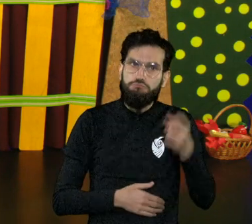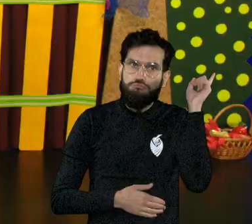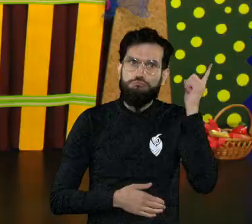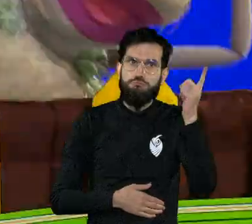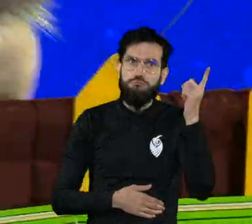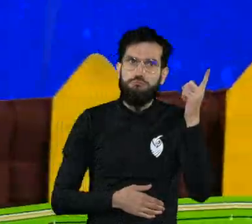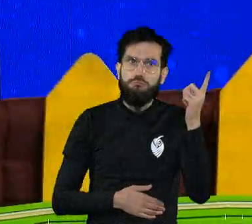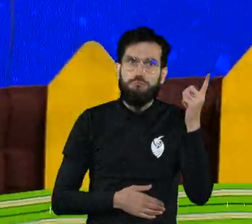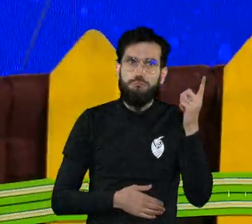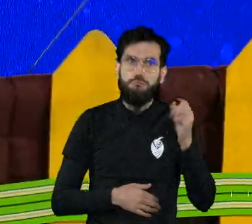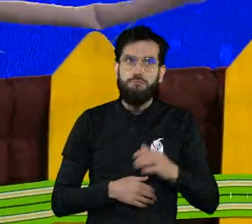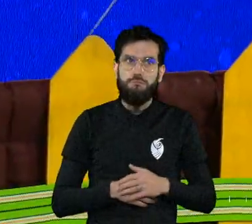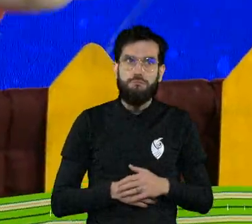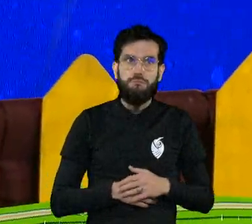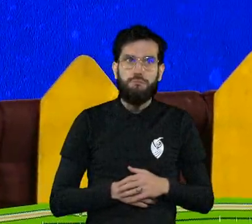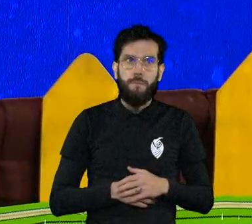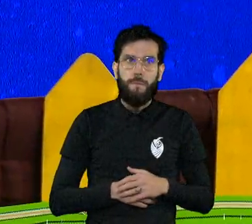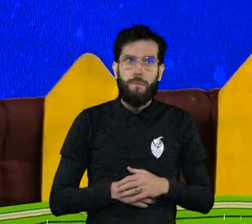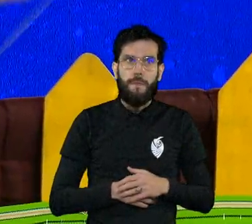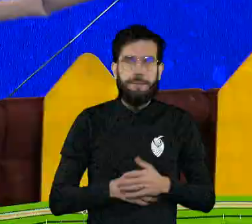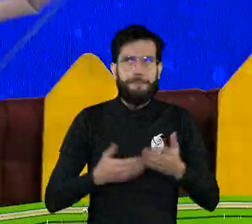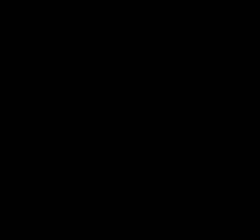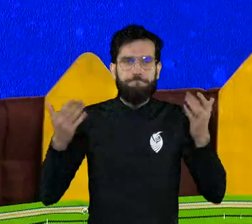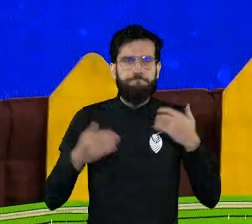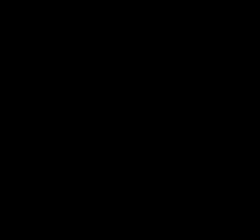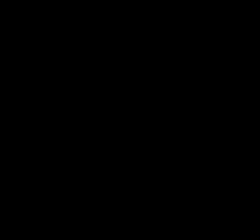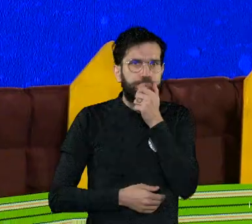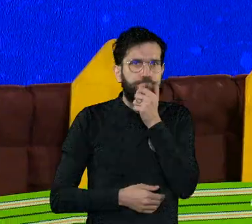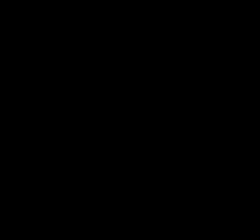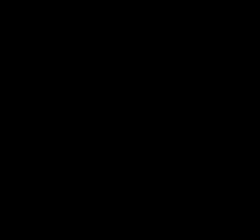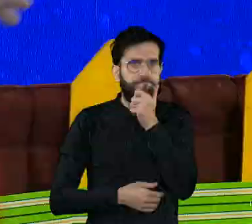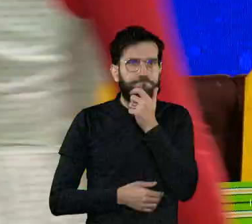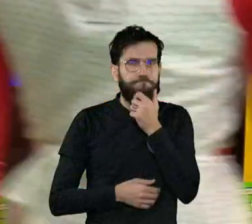jeden. Či by som ťa tak presvedčila?